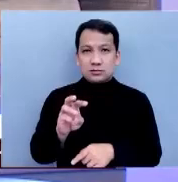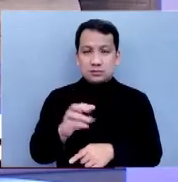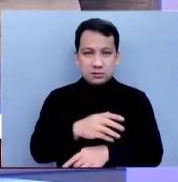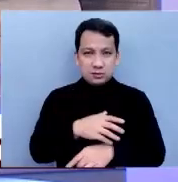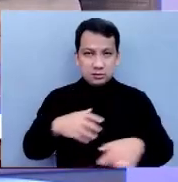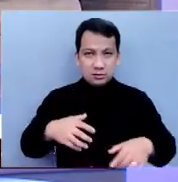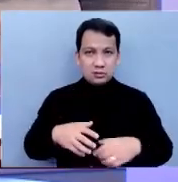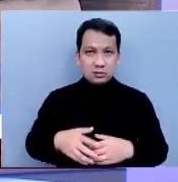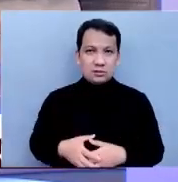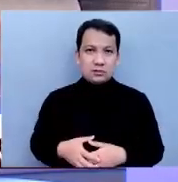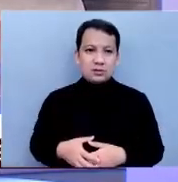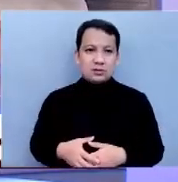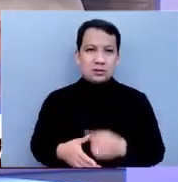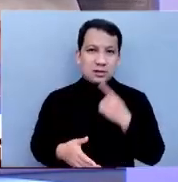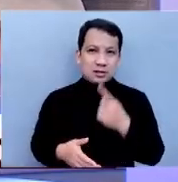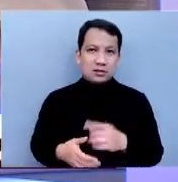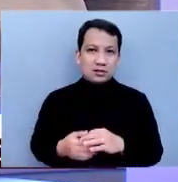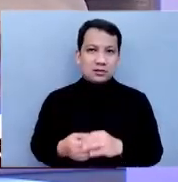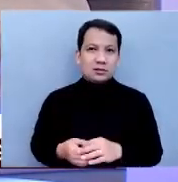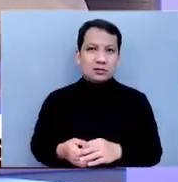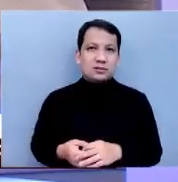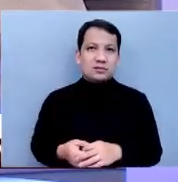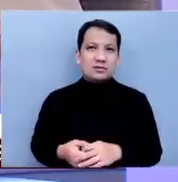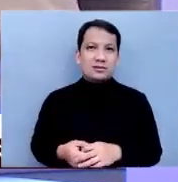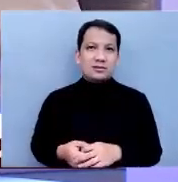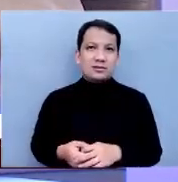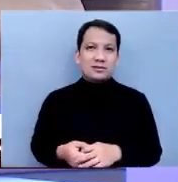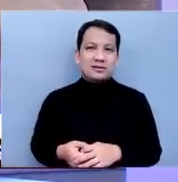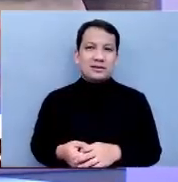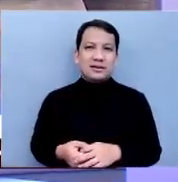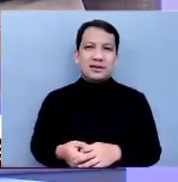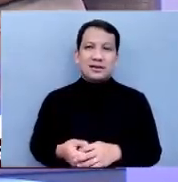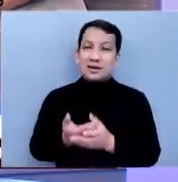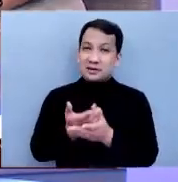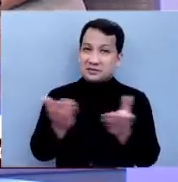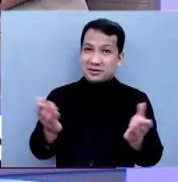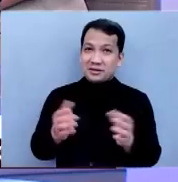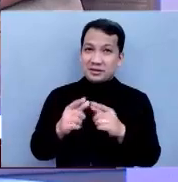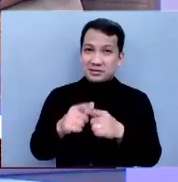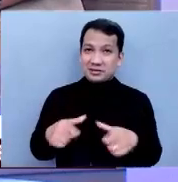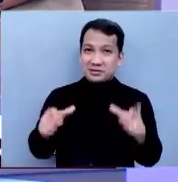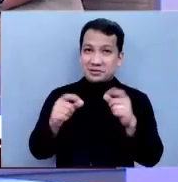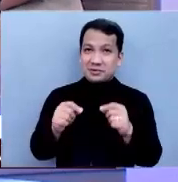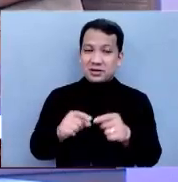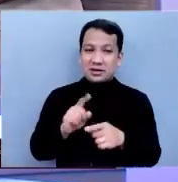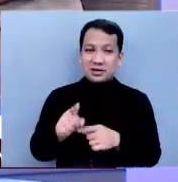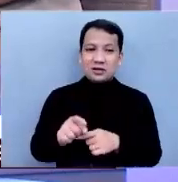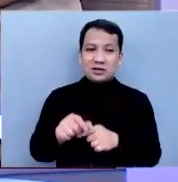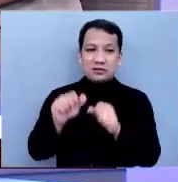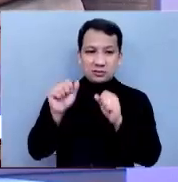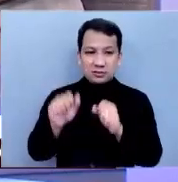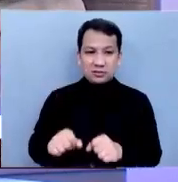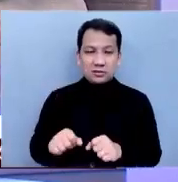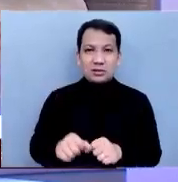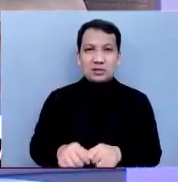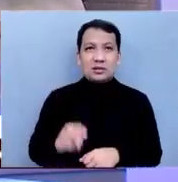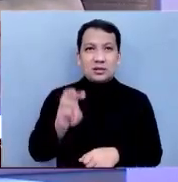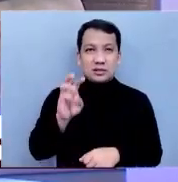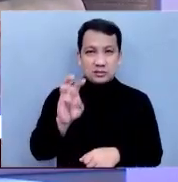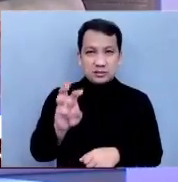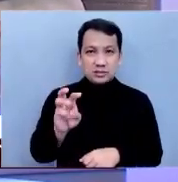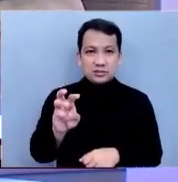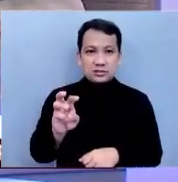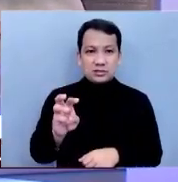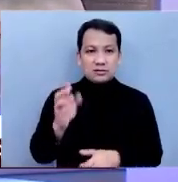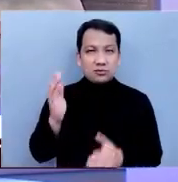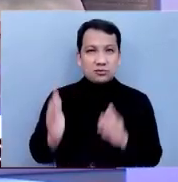mo eh? Nasapak. Sa Japan, Bok, posibleng magka-anim na braso dahil sa robot